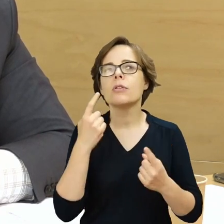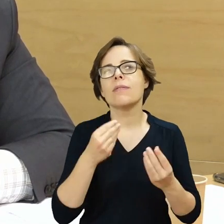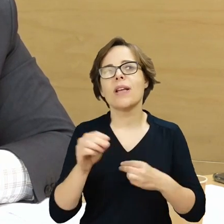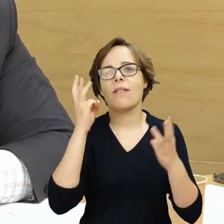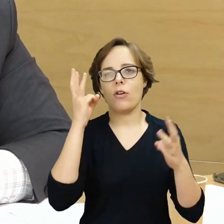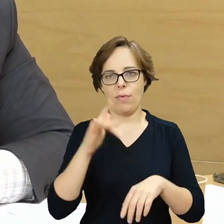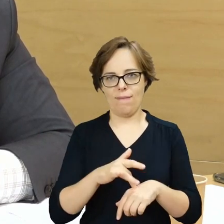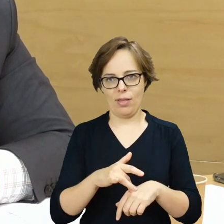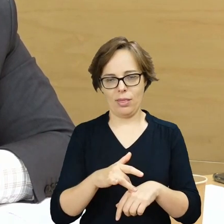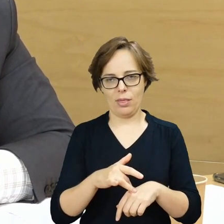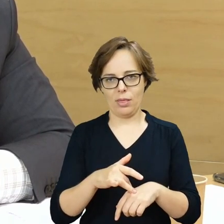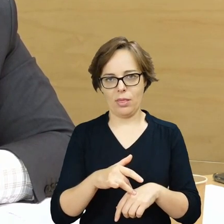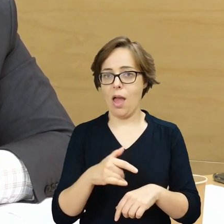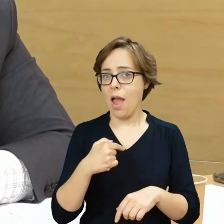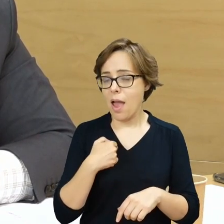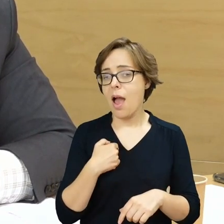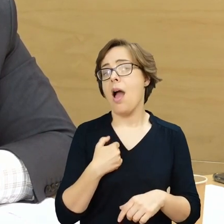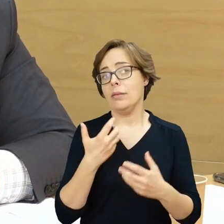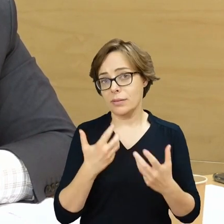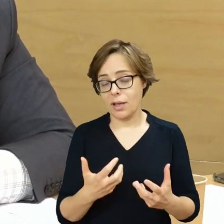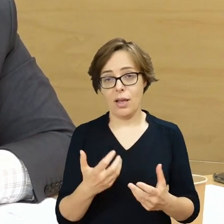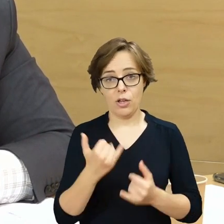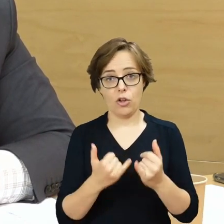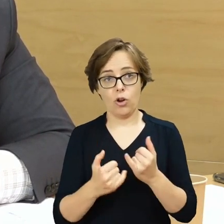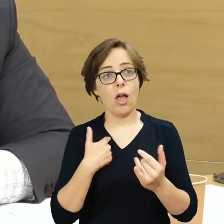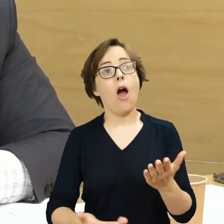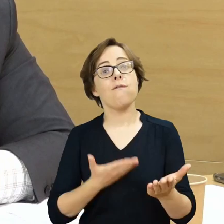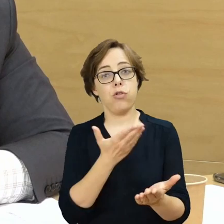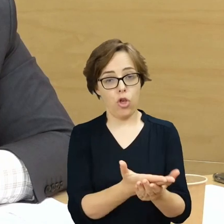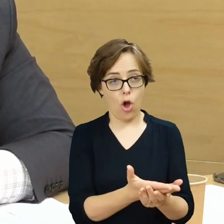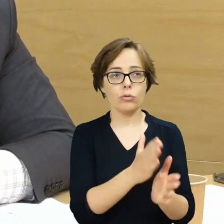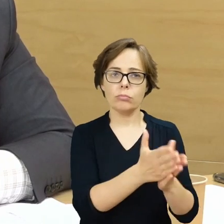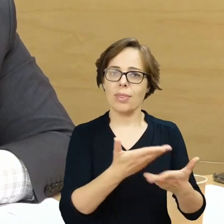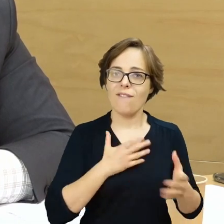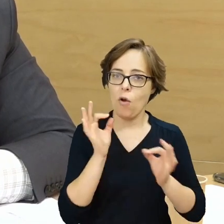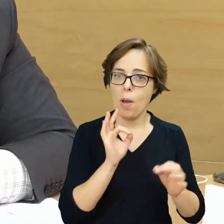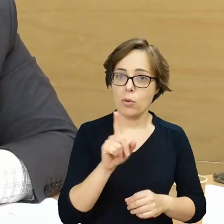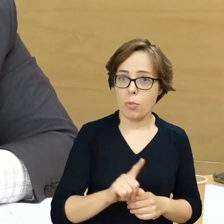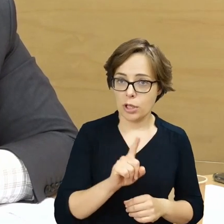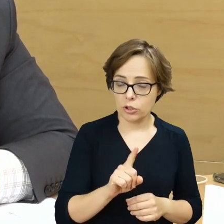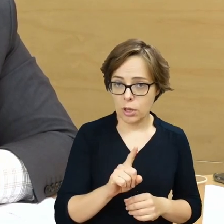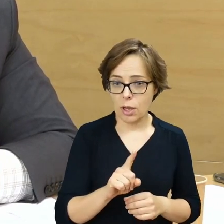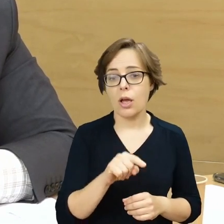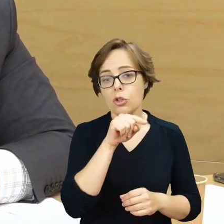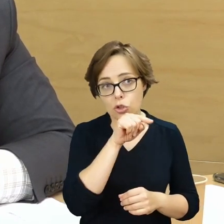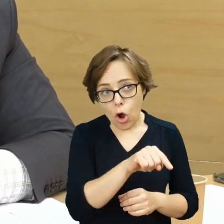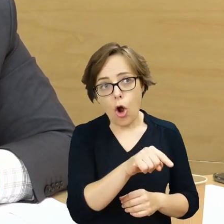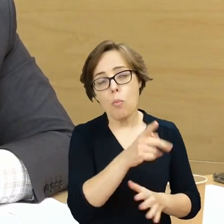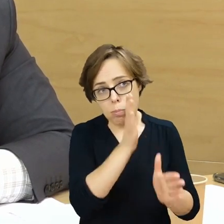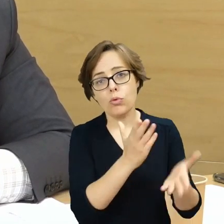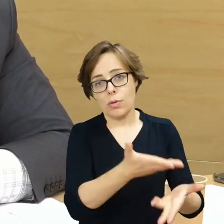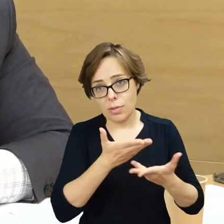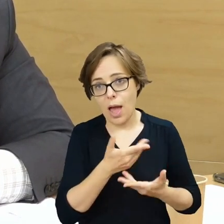oczekuję, że te wnioski o dostęp do informacji publicznej będą rozpoznawane w sposób, który pozwoli mi pracować z tymi danymi, gdzie ja się nie